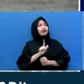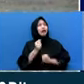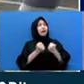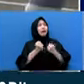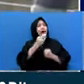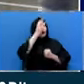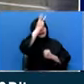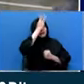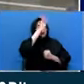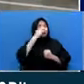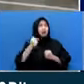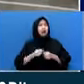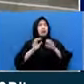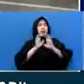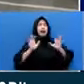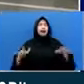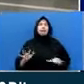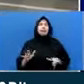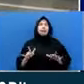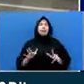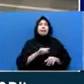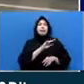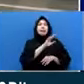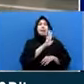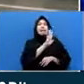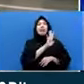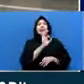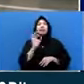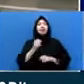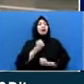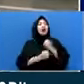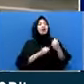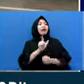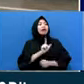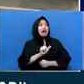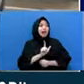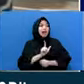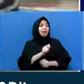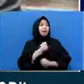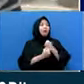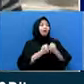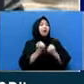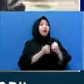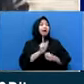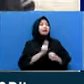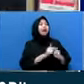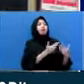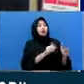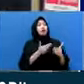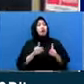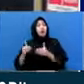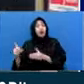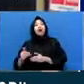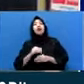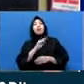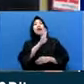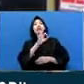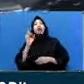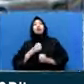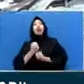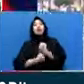sekali ada sekitar 400 ee pengusaha rental oke Ada 400 pengusaha rental ya dan kemungkinan mereka juga